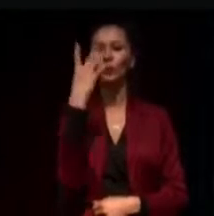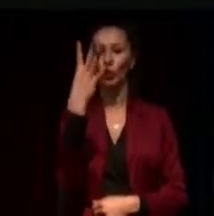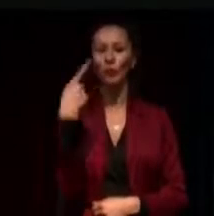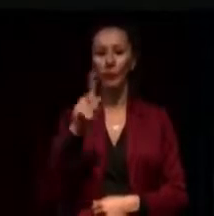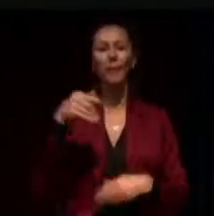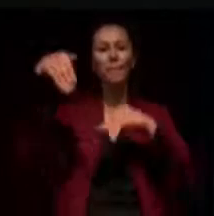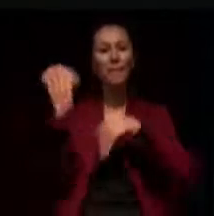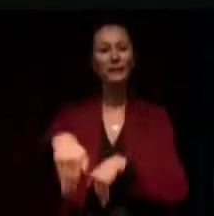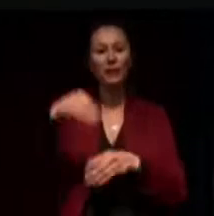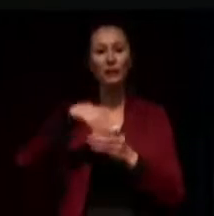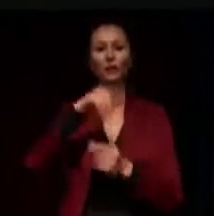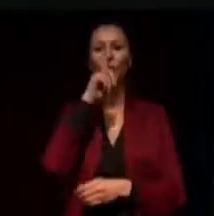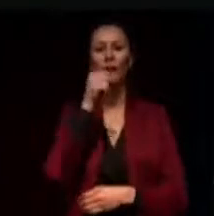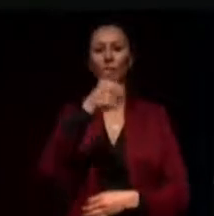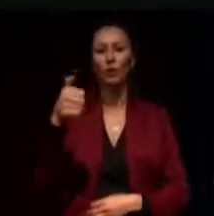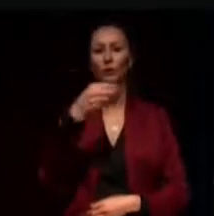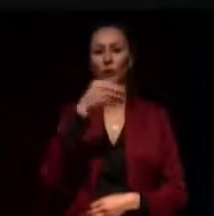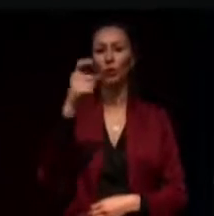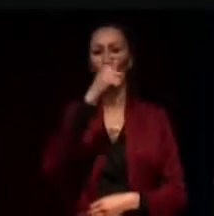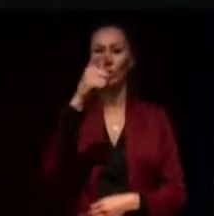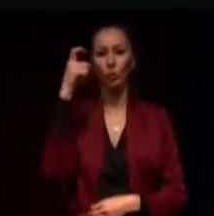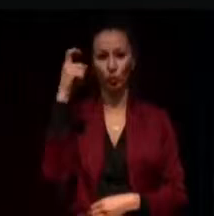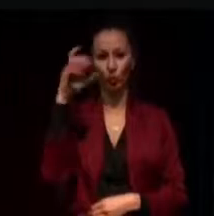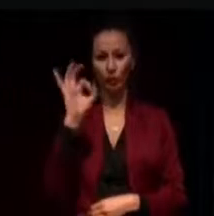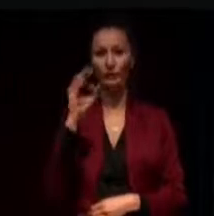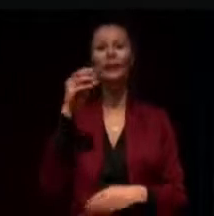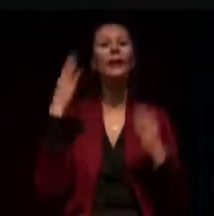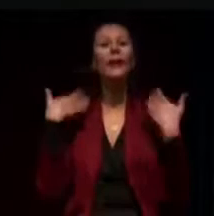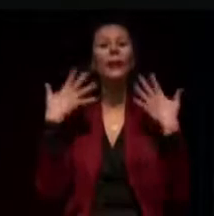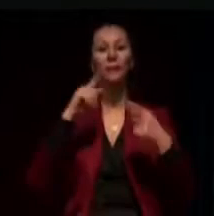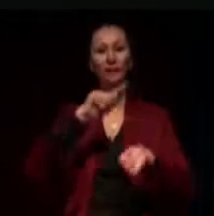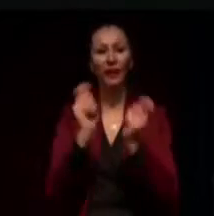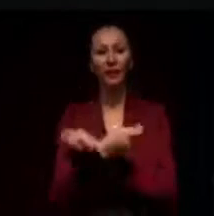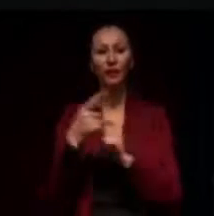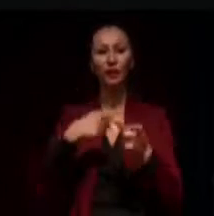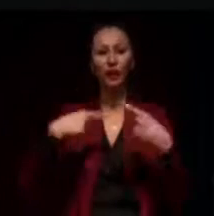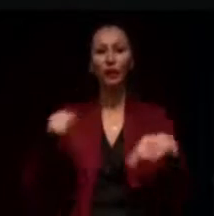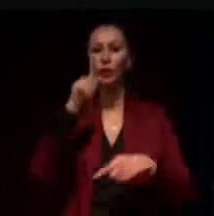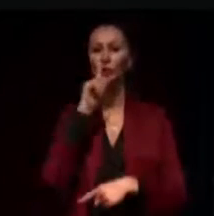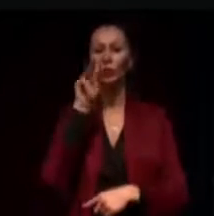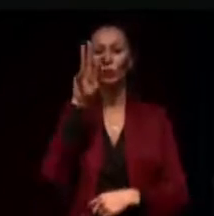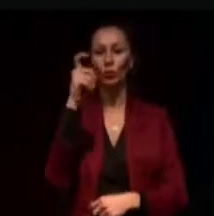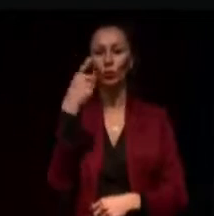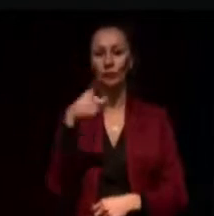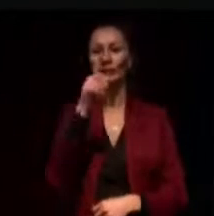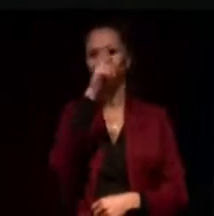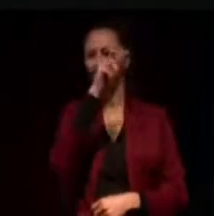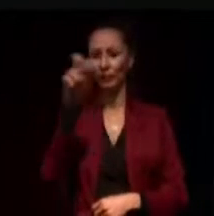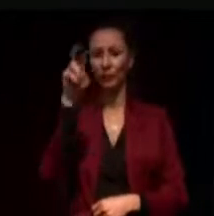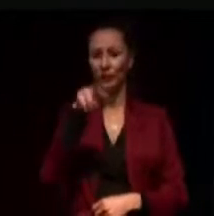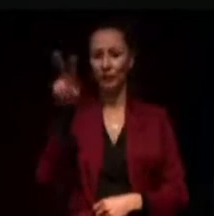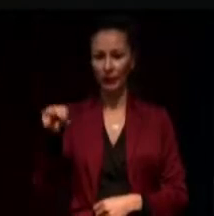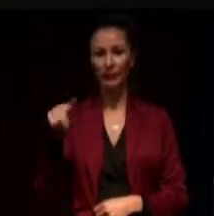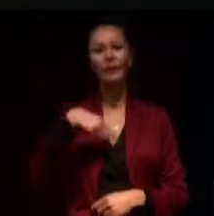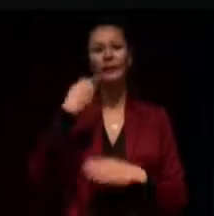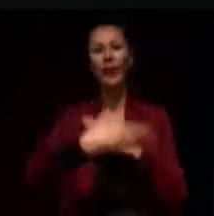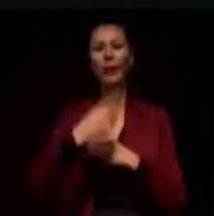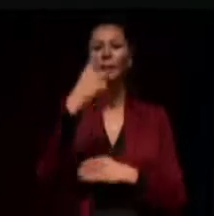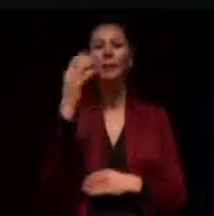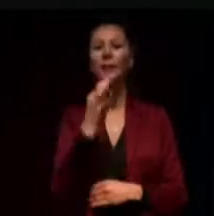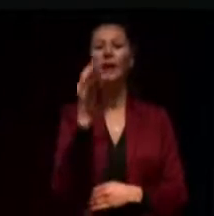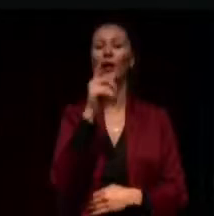234.694.000, Mezarlıklar 166.990.000, İklim Değişikliği ve Çevre 139.822.000, diğer kalemlerde